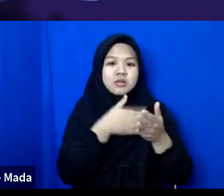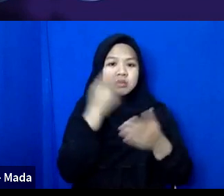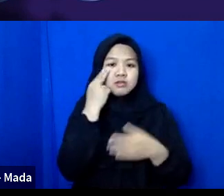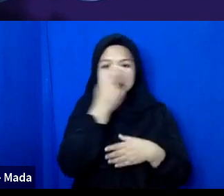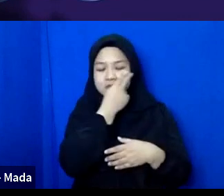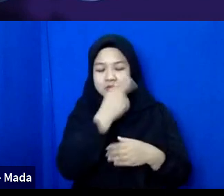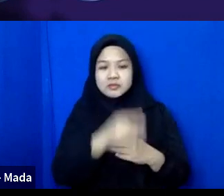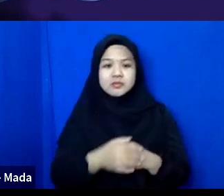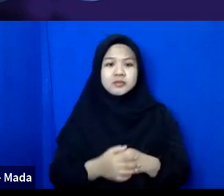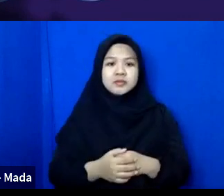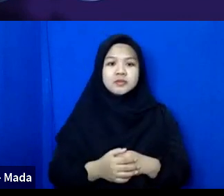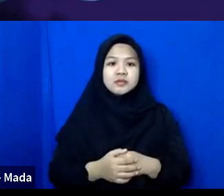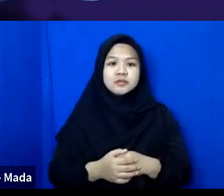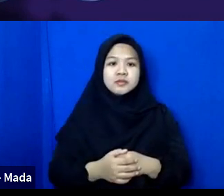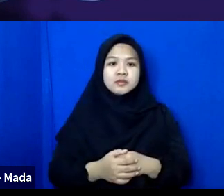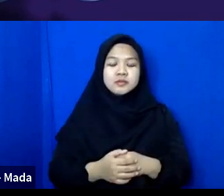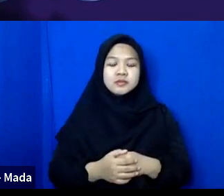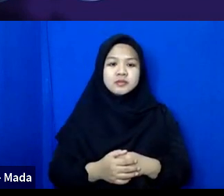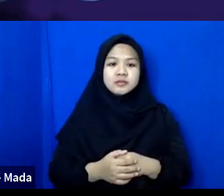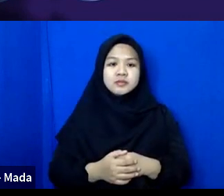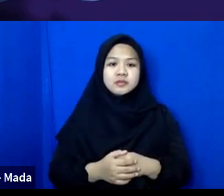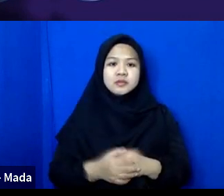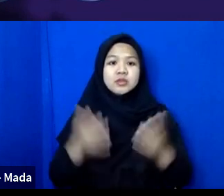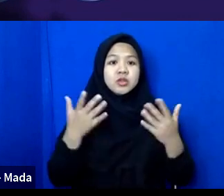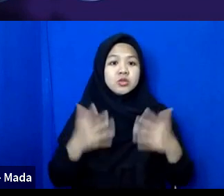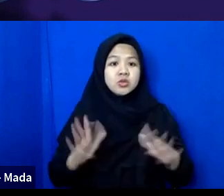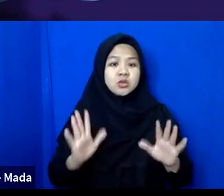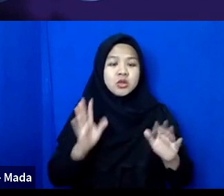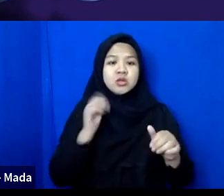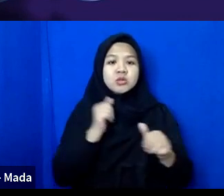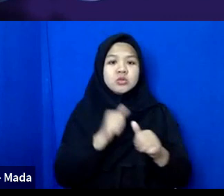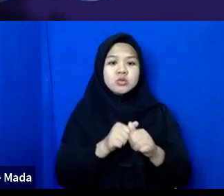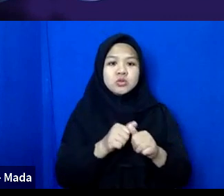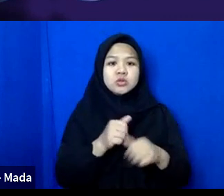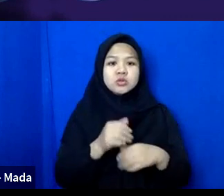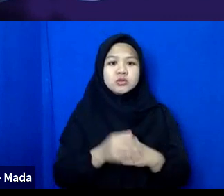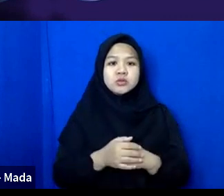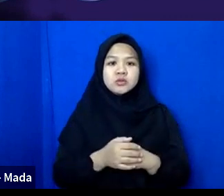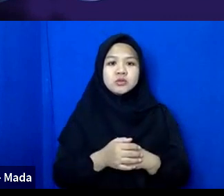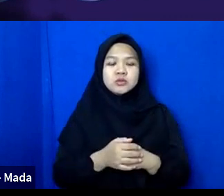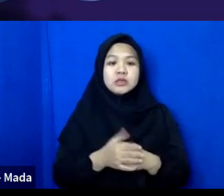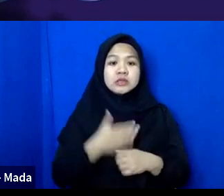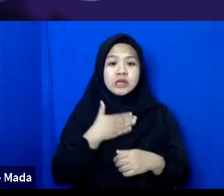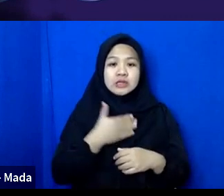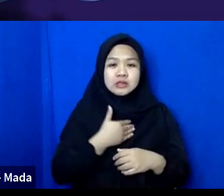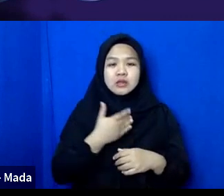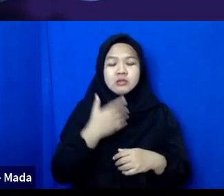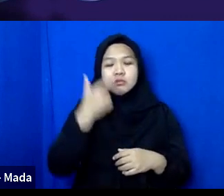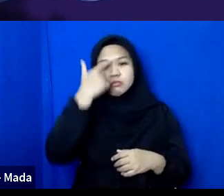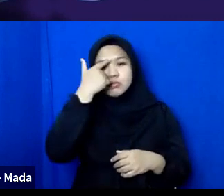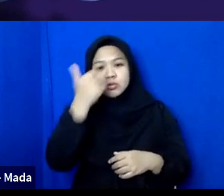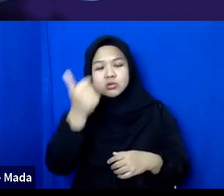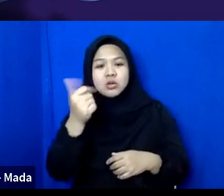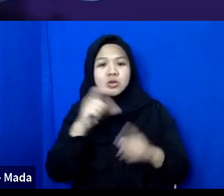memiliki penghambatan penglihatan Nah setelah itu kemudian apa namanya eh saya mengetahui